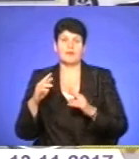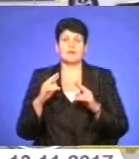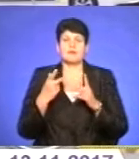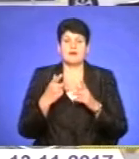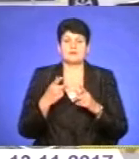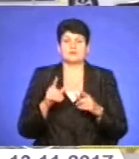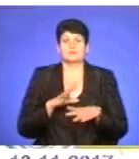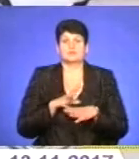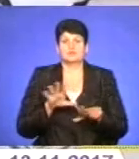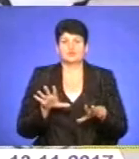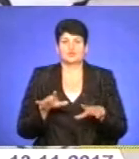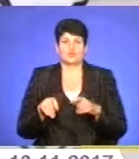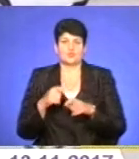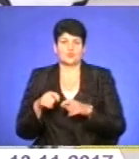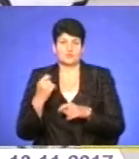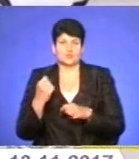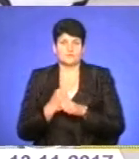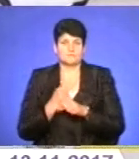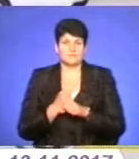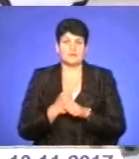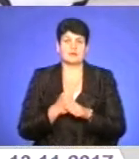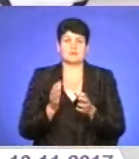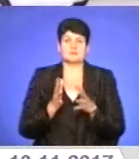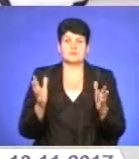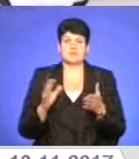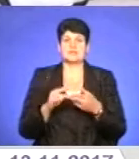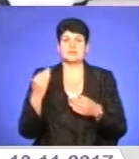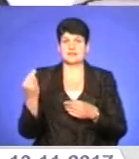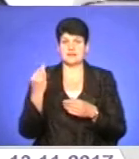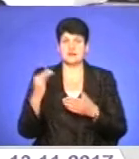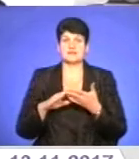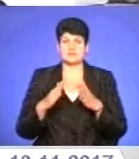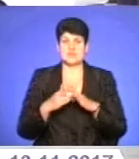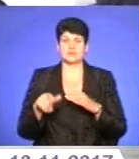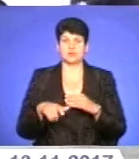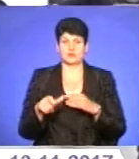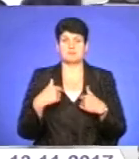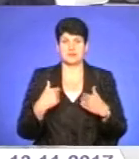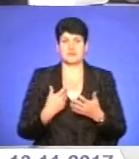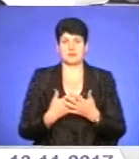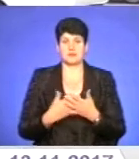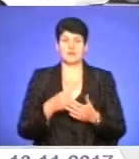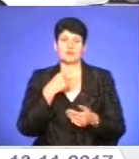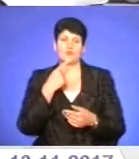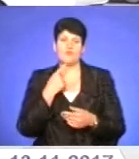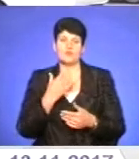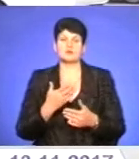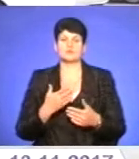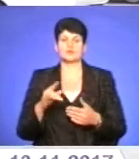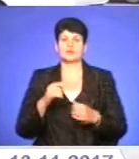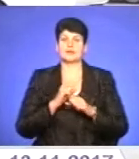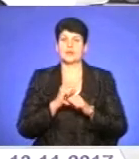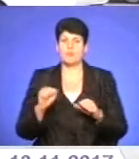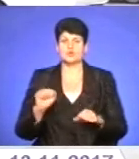чи іншого порушення. Найбільше їх цікавить стан доріг. От насправді, тому що ми їм, наприклад, кажемо, що не